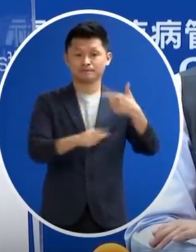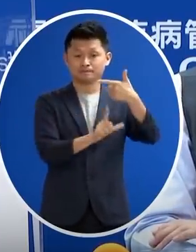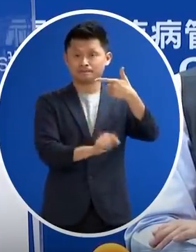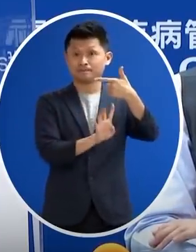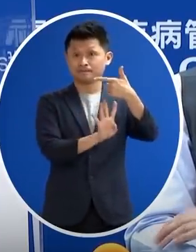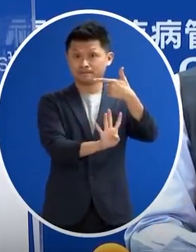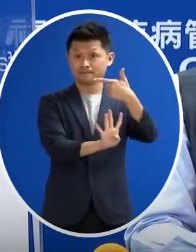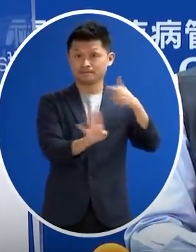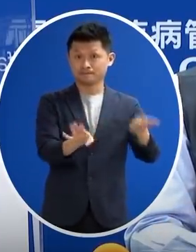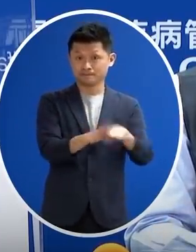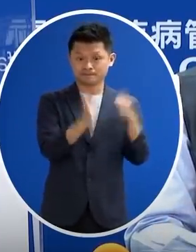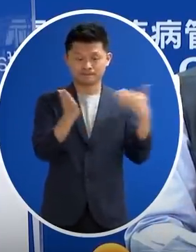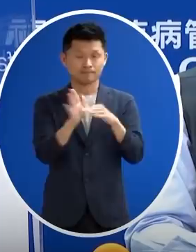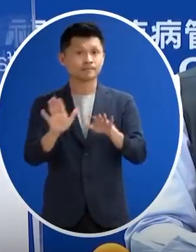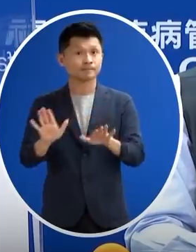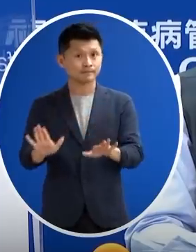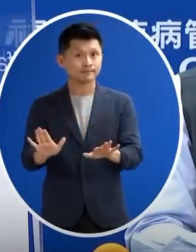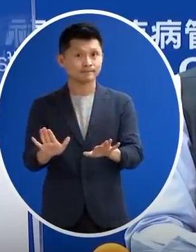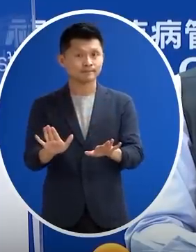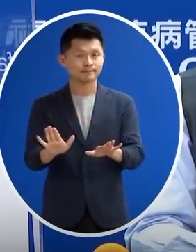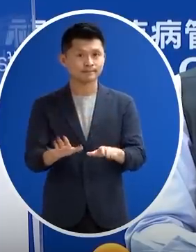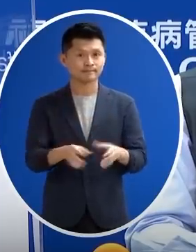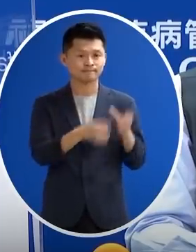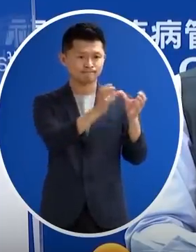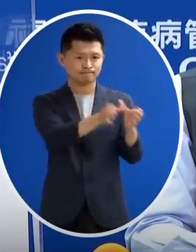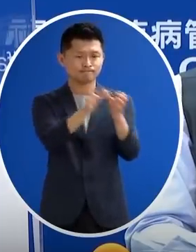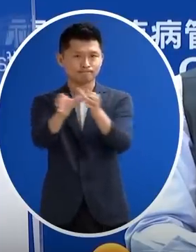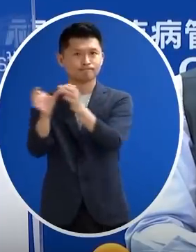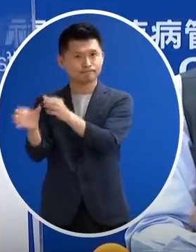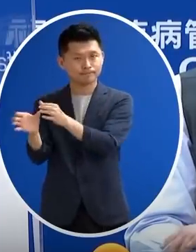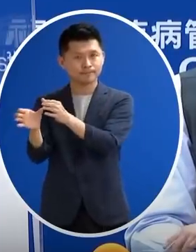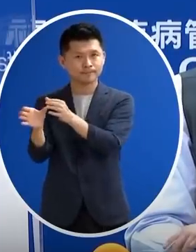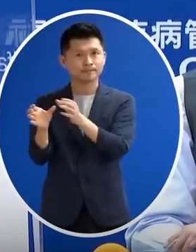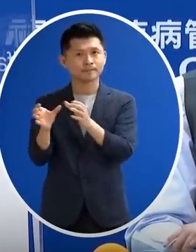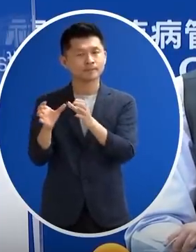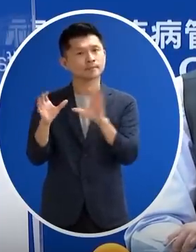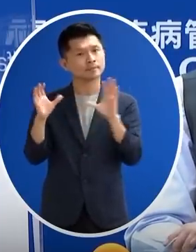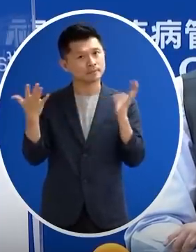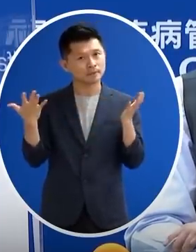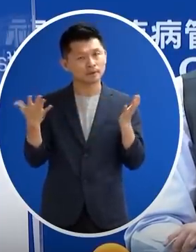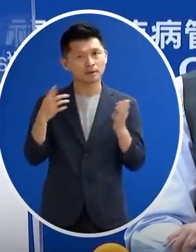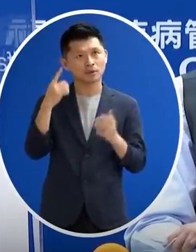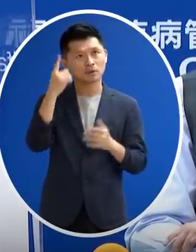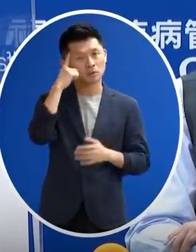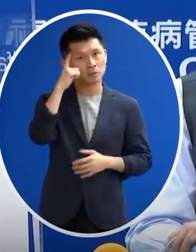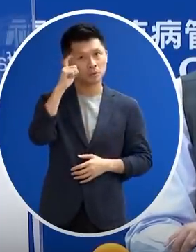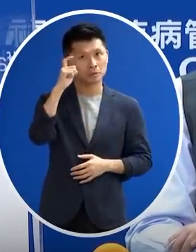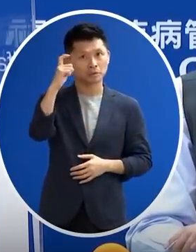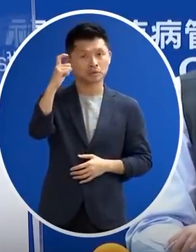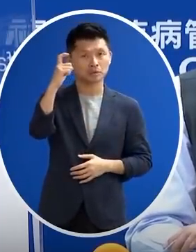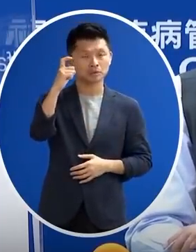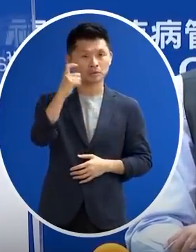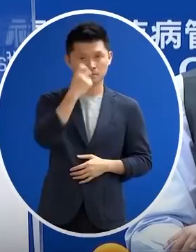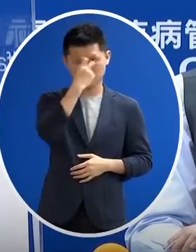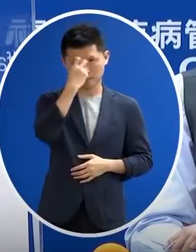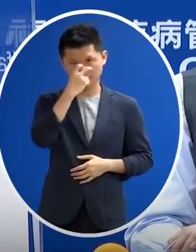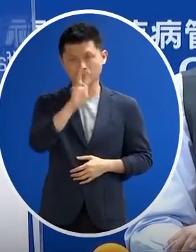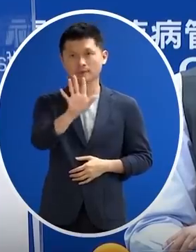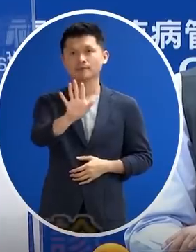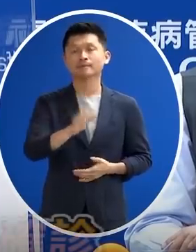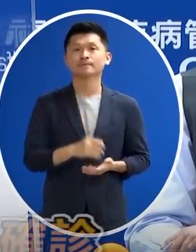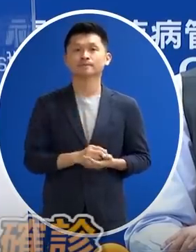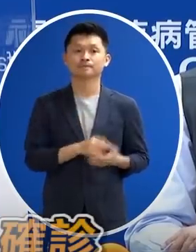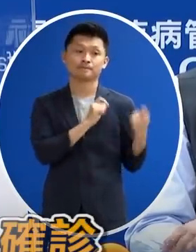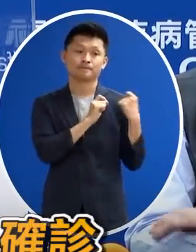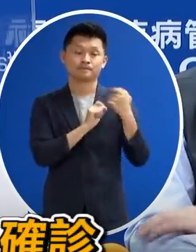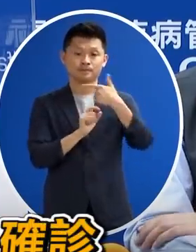6月4号，其实到现在也开设了哈，大概就已经超过10天了哈。那我们却在最